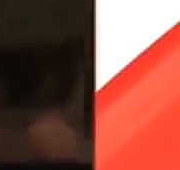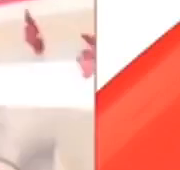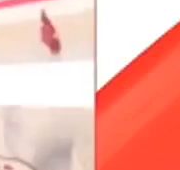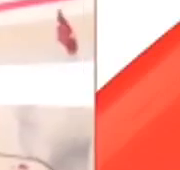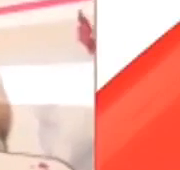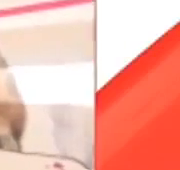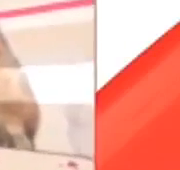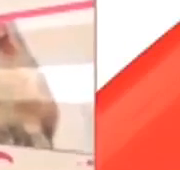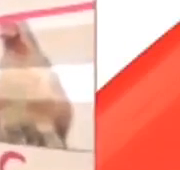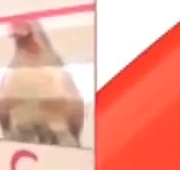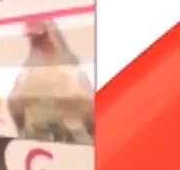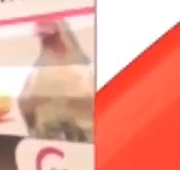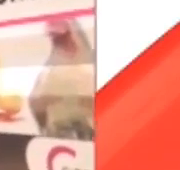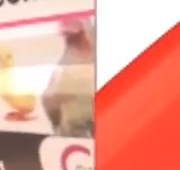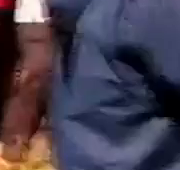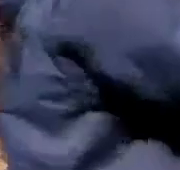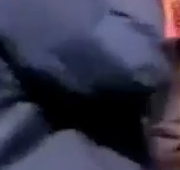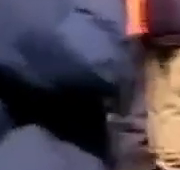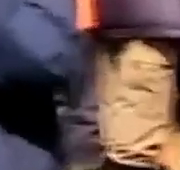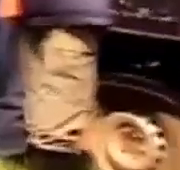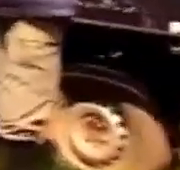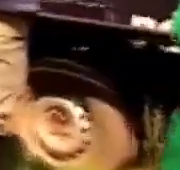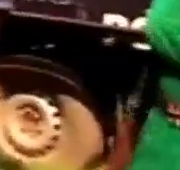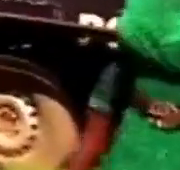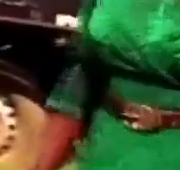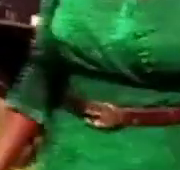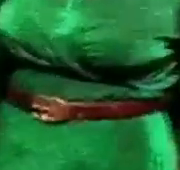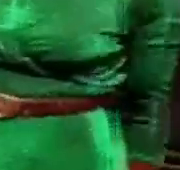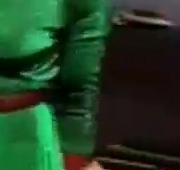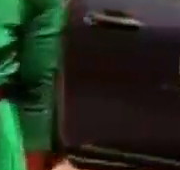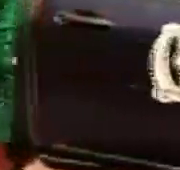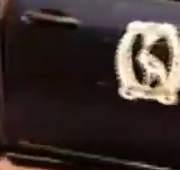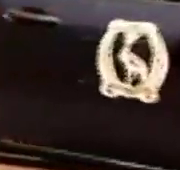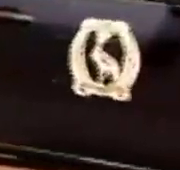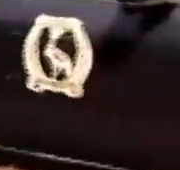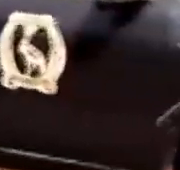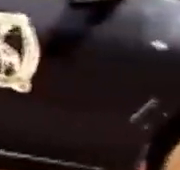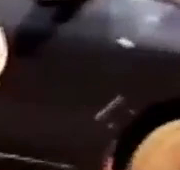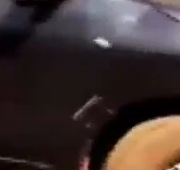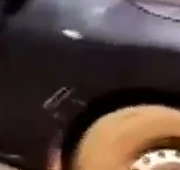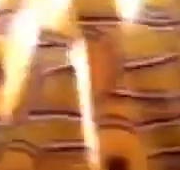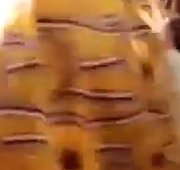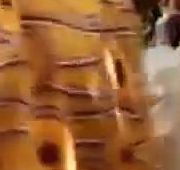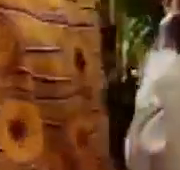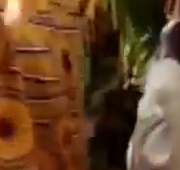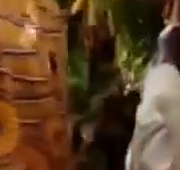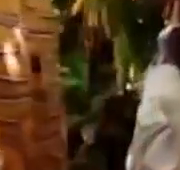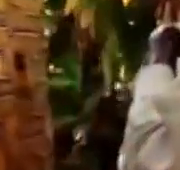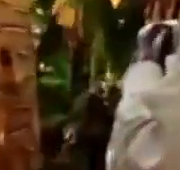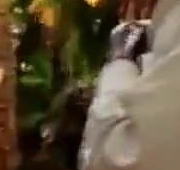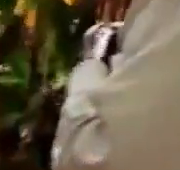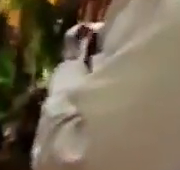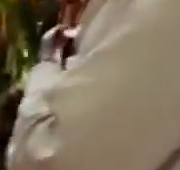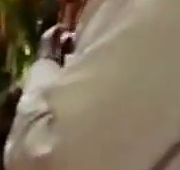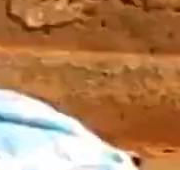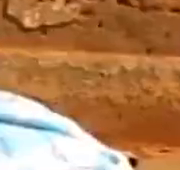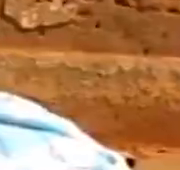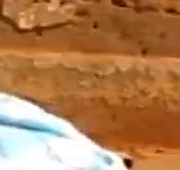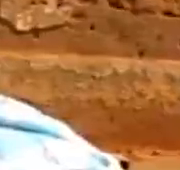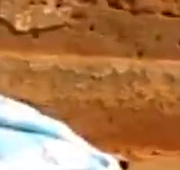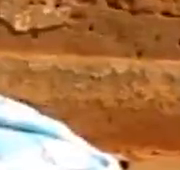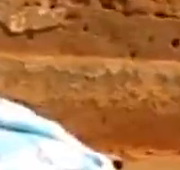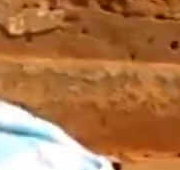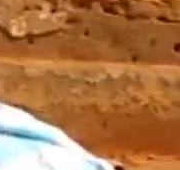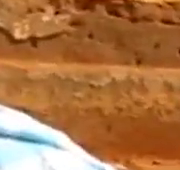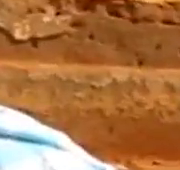intrago. Tusange maduka gafe. Mugwanga diyo na. Polise gali domu samize. Eazi kudevi sigala.